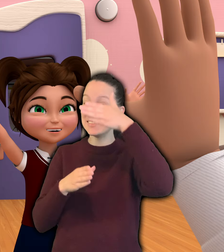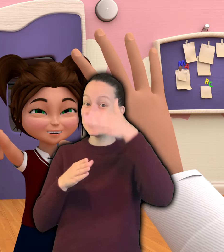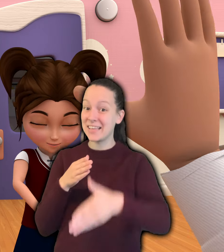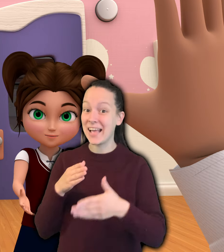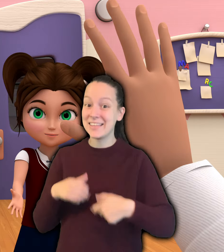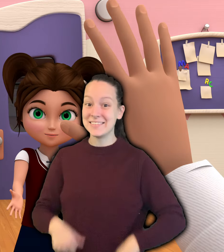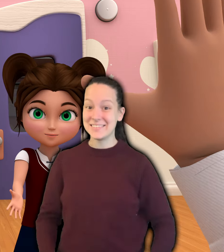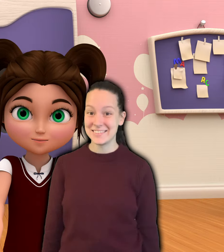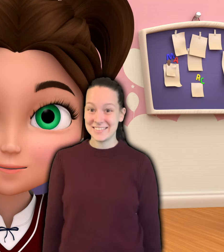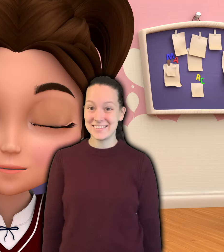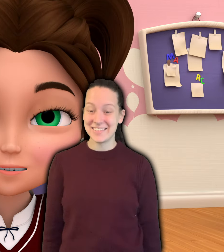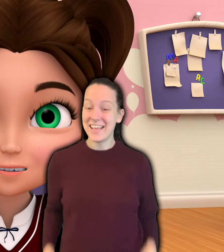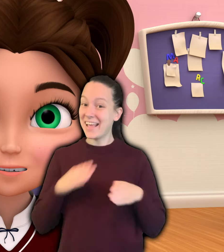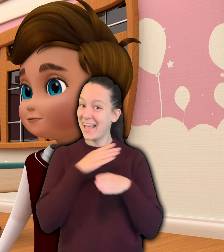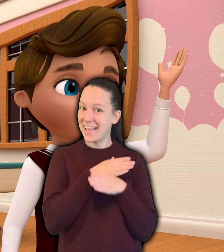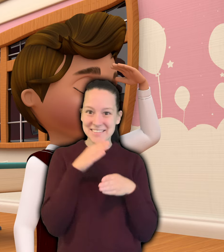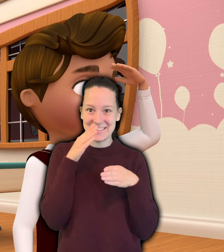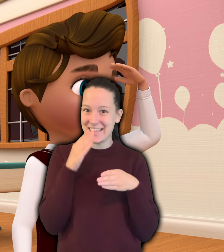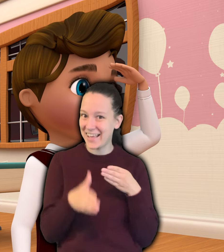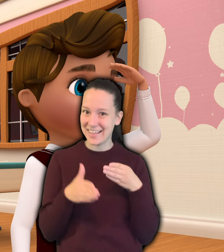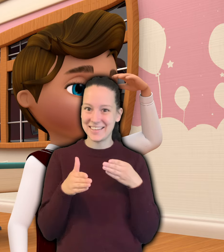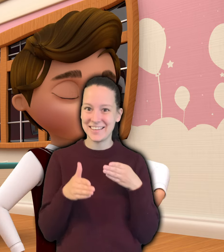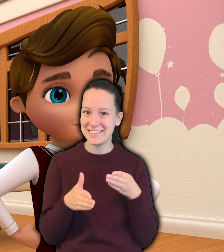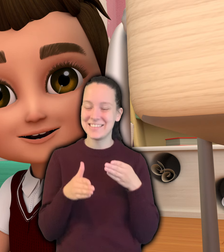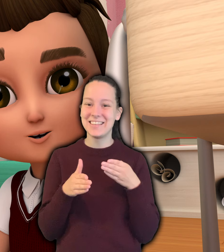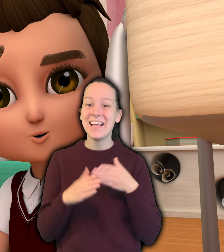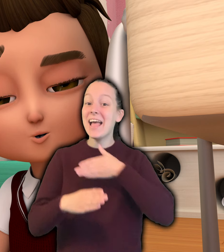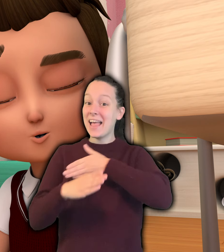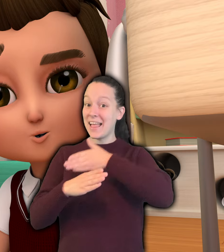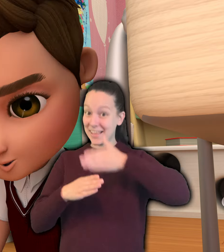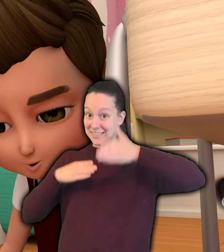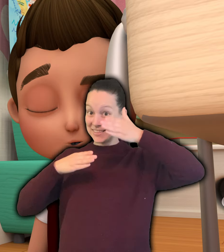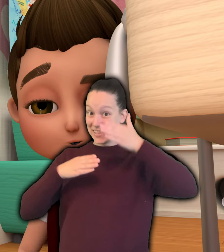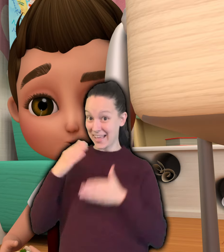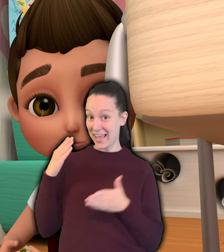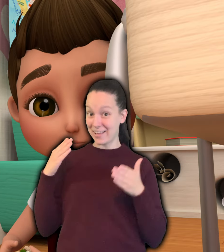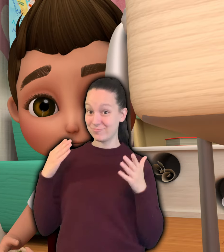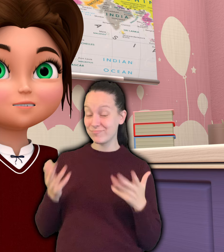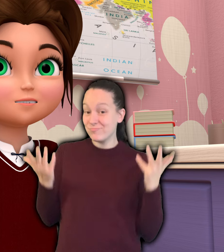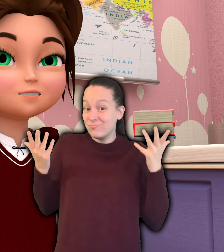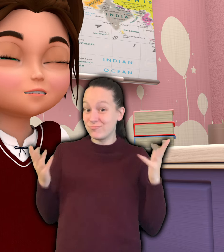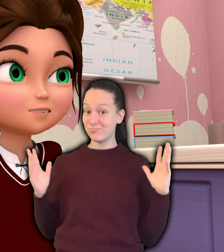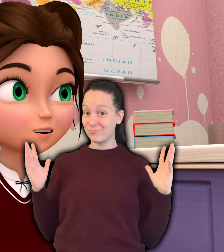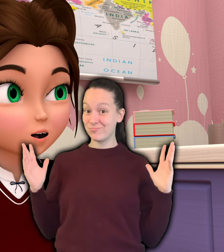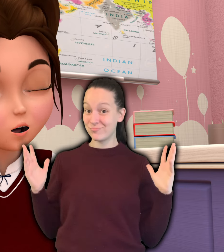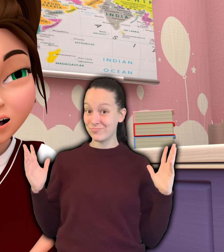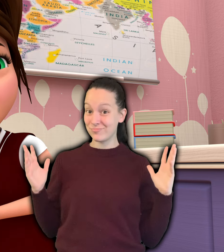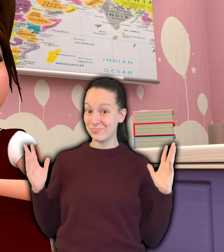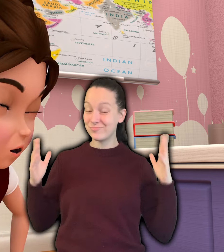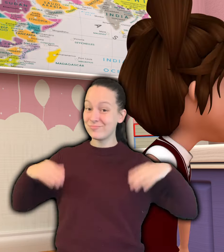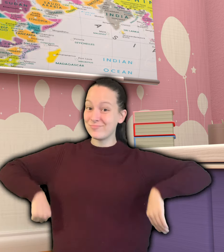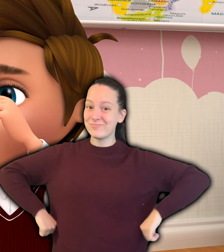嬉しい楽しい踊ろ終わり